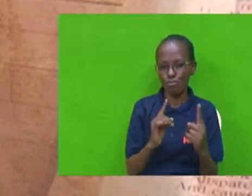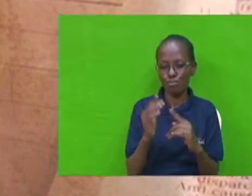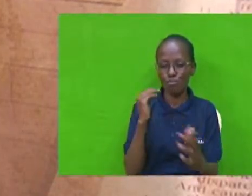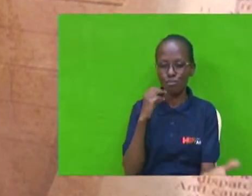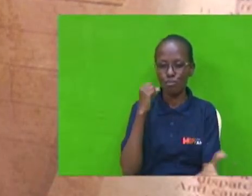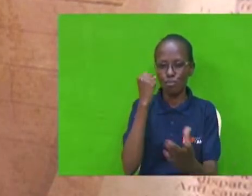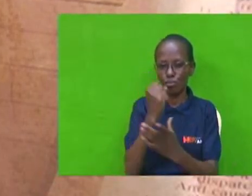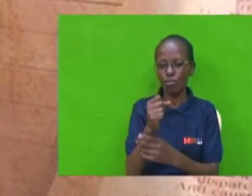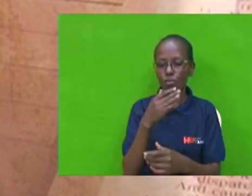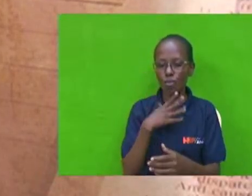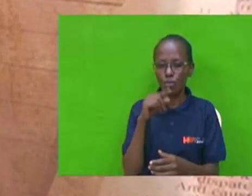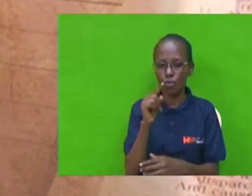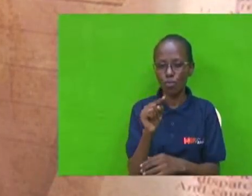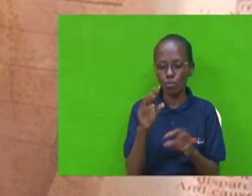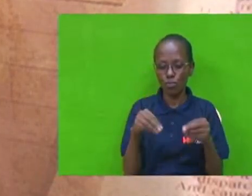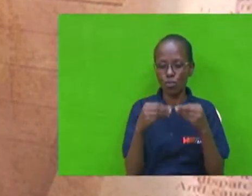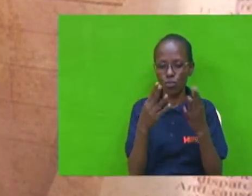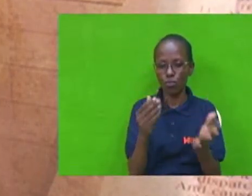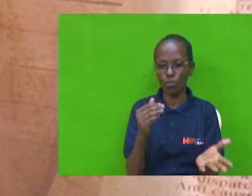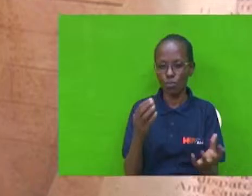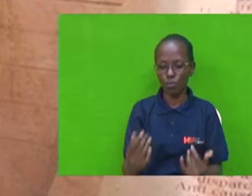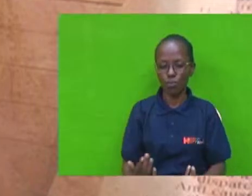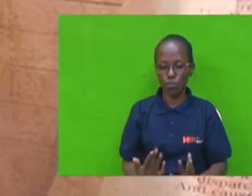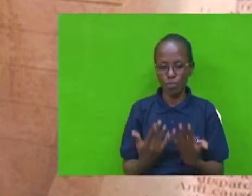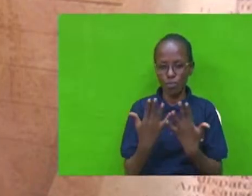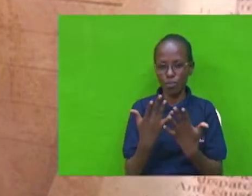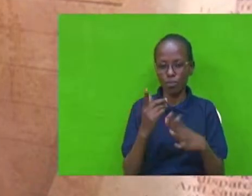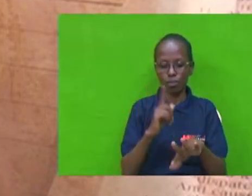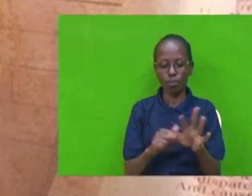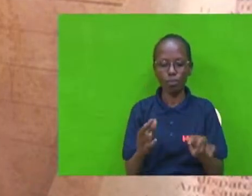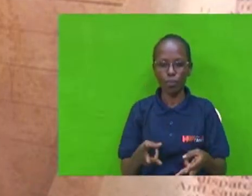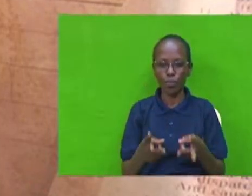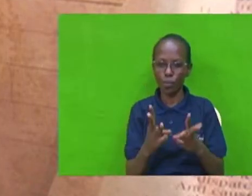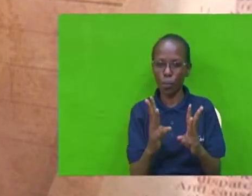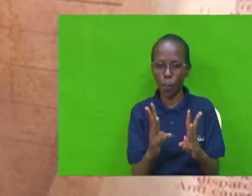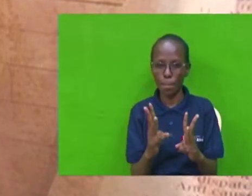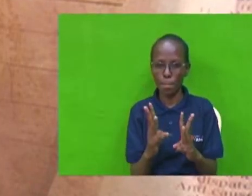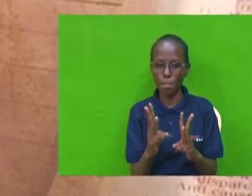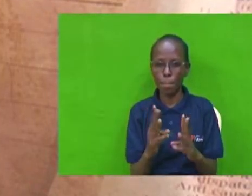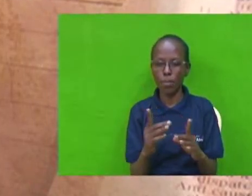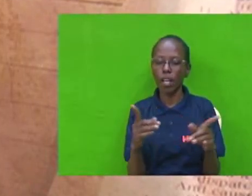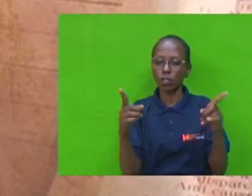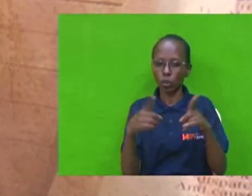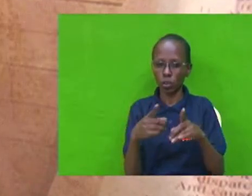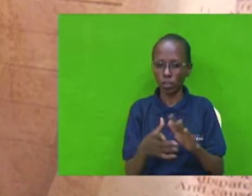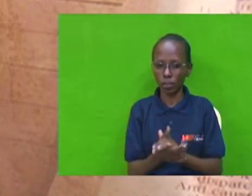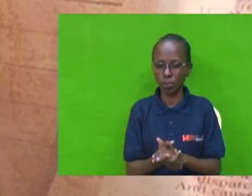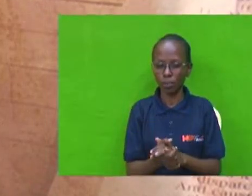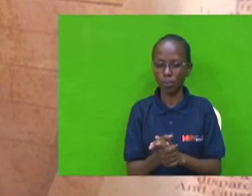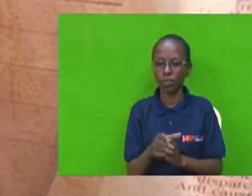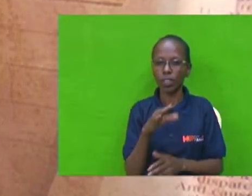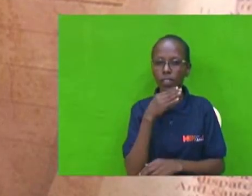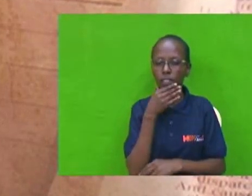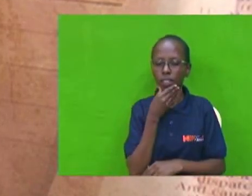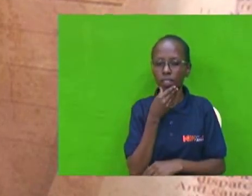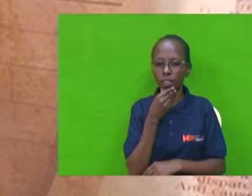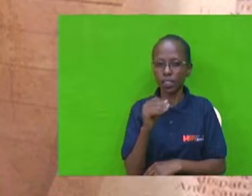Ibrahimu, nataka unitolee kafara. Na walipokuwa njiani, mwalimu kwa kifupi tu. Naam. Kijana